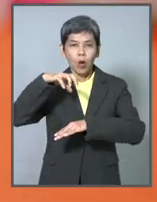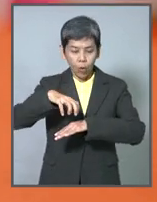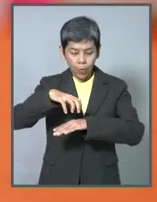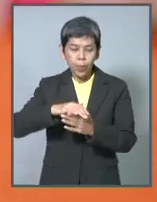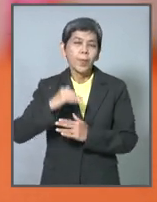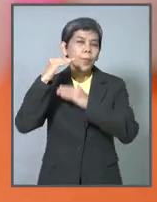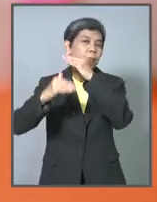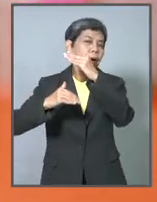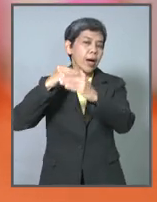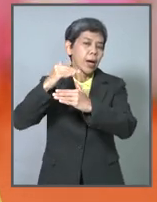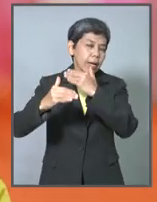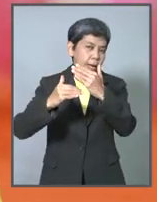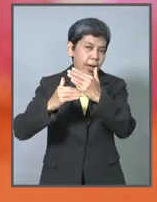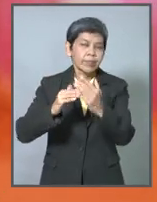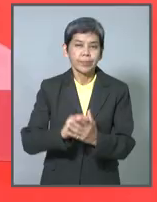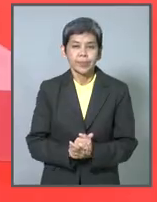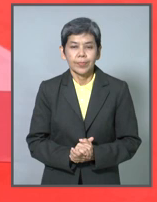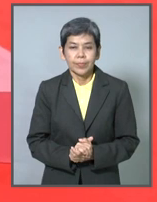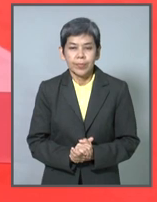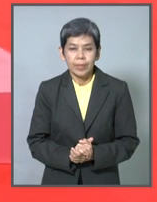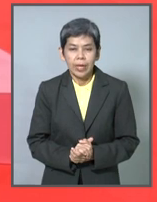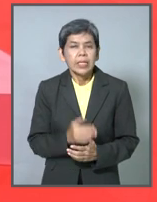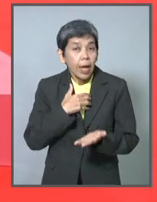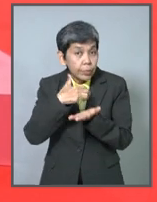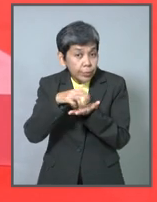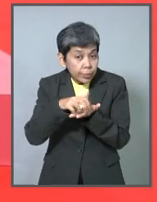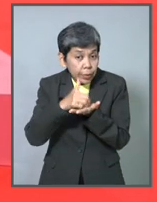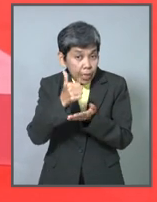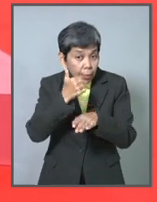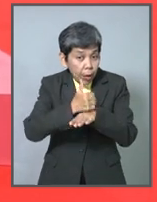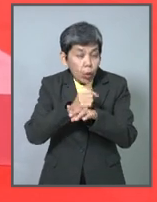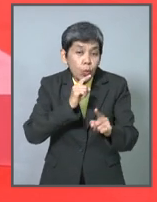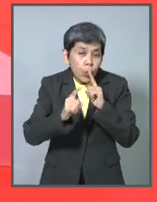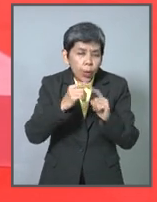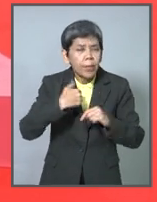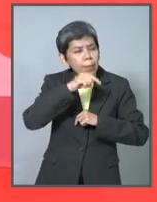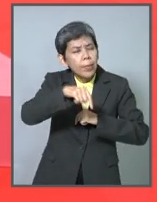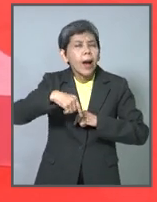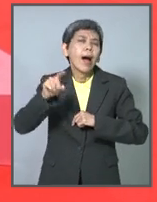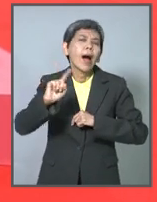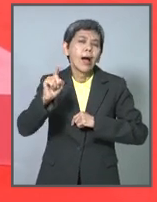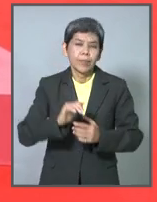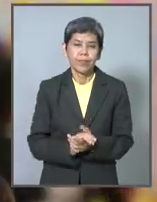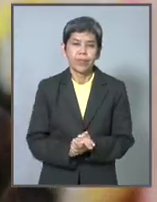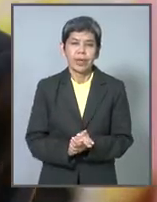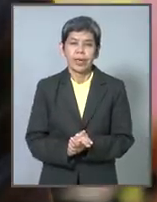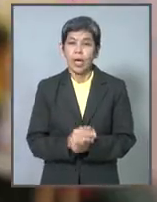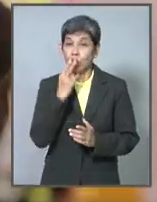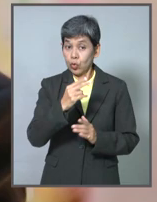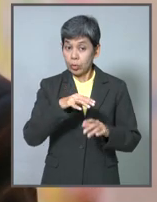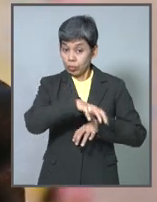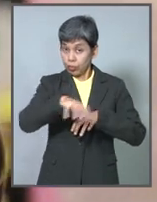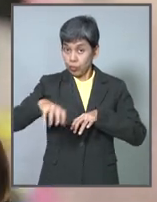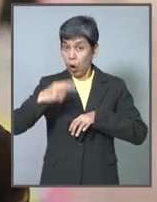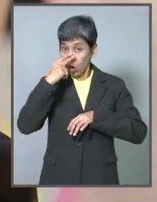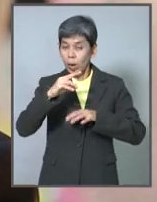มและความมั่นคงของมนุษย์ค่ะสวัสดีค่ะท่านอยากให้ท่านอธิบายถึงบูธนี้นะ ค่ะว่ามีอะไรบ้างคะวันนี ้การแสดงวันนี้นะ